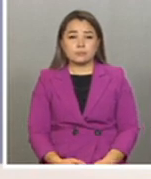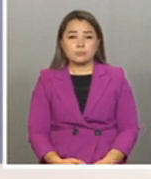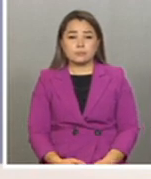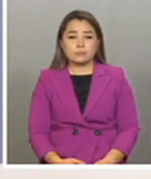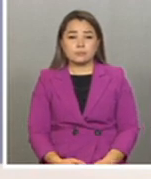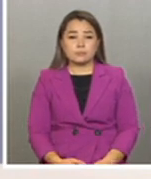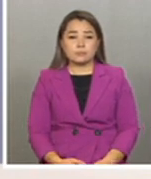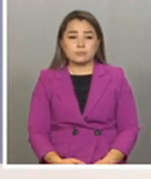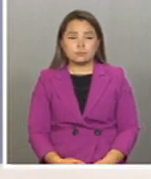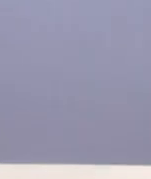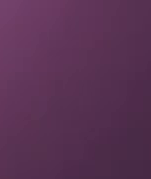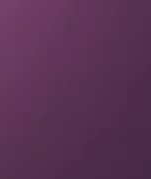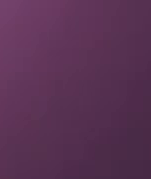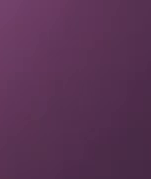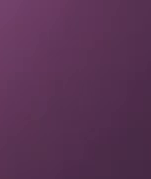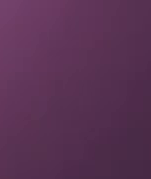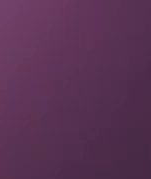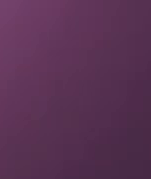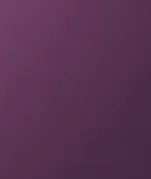Хош, сау болыңыздар.